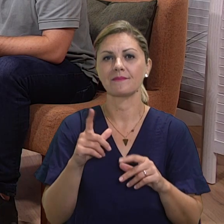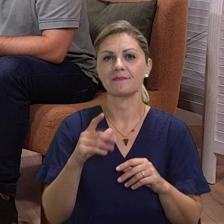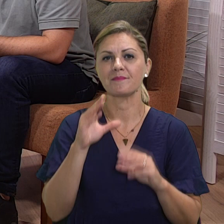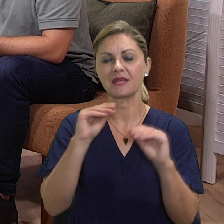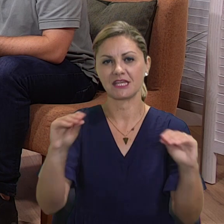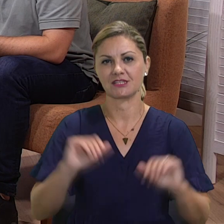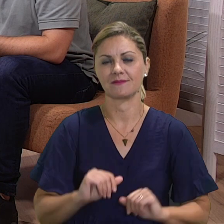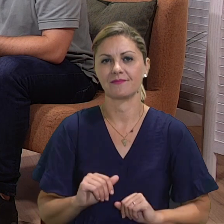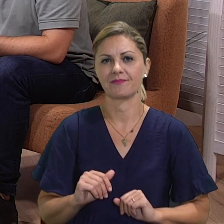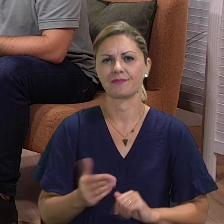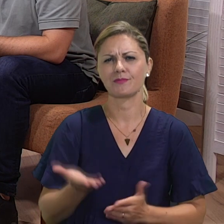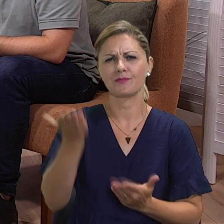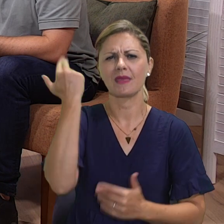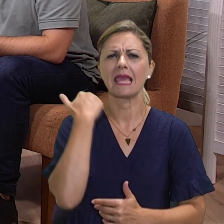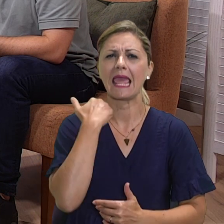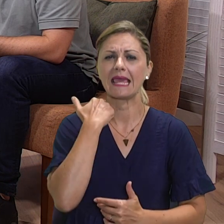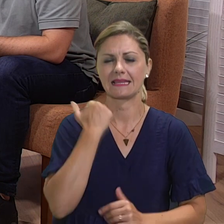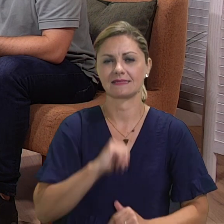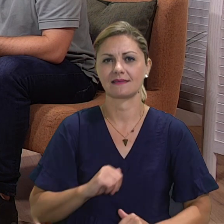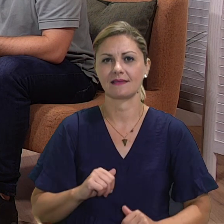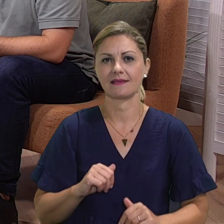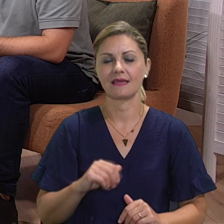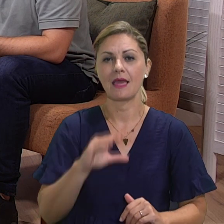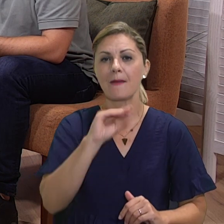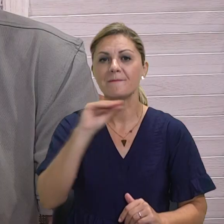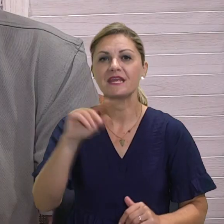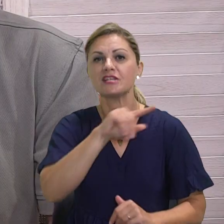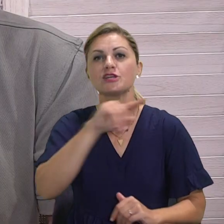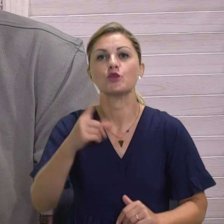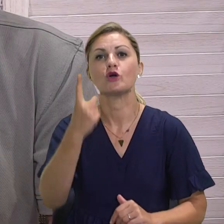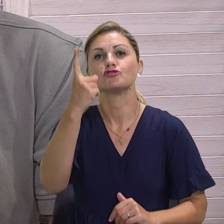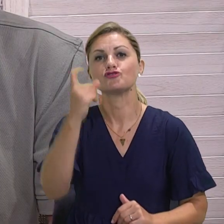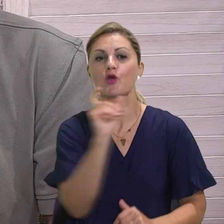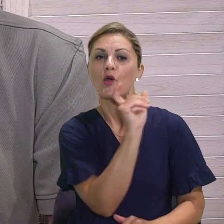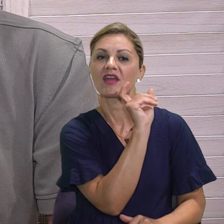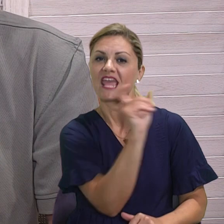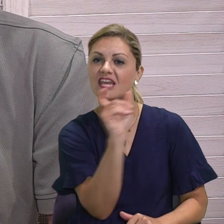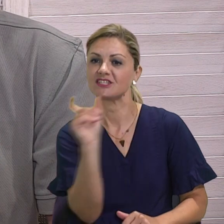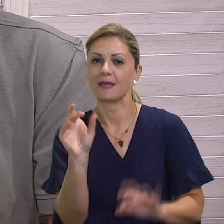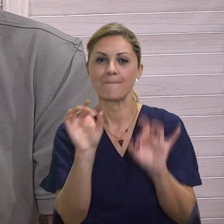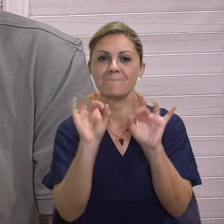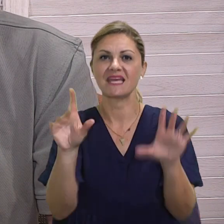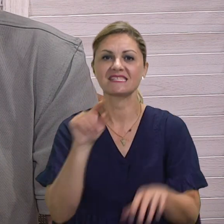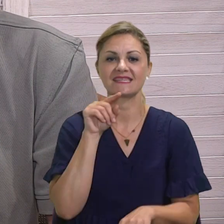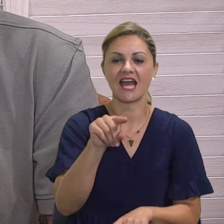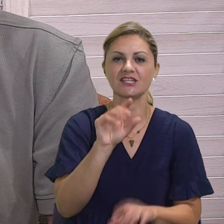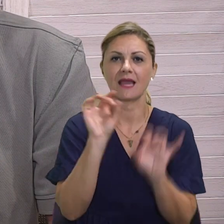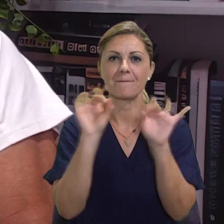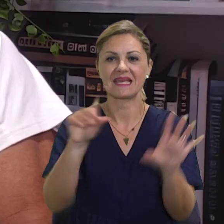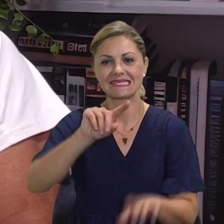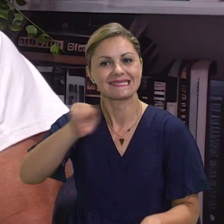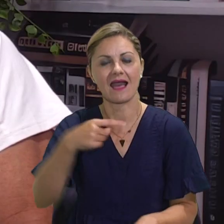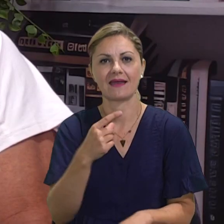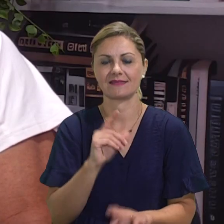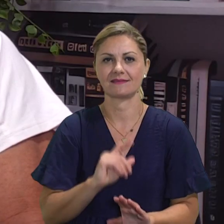Drabble priče. Drabble priče su vam izmislili Monty Pythonovci, a to su priče do 100 riječi. Znači, bez znakova interpunkcije i naslova